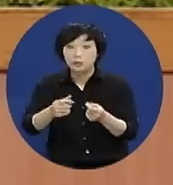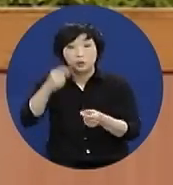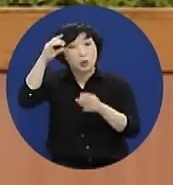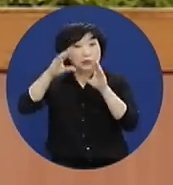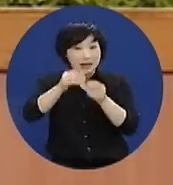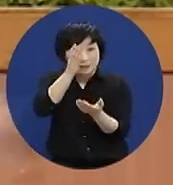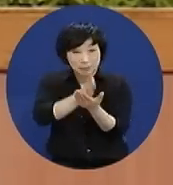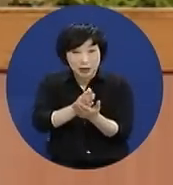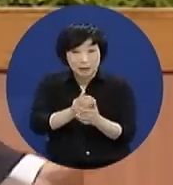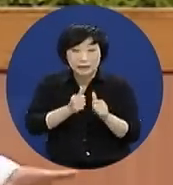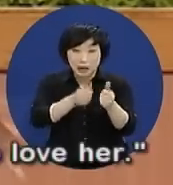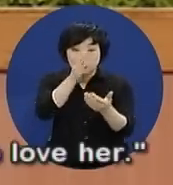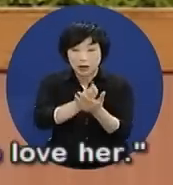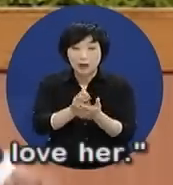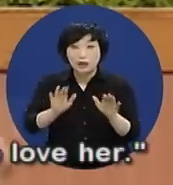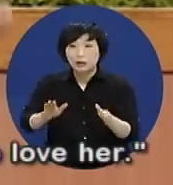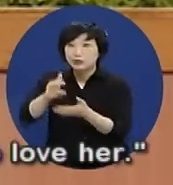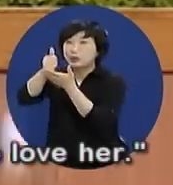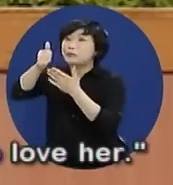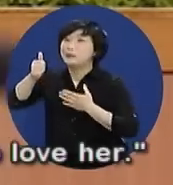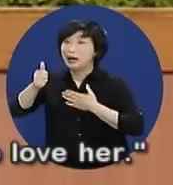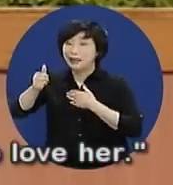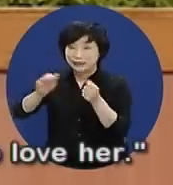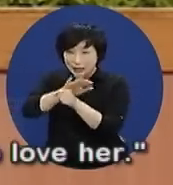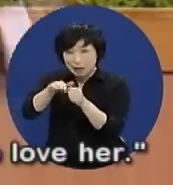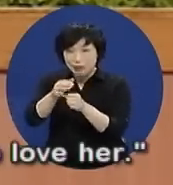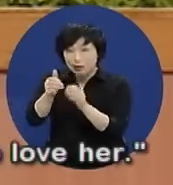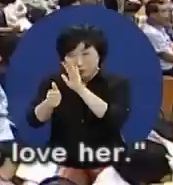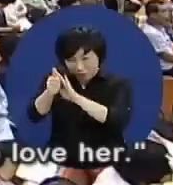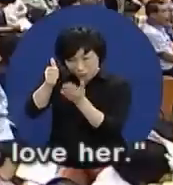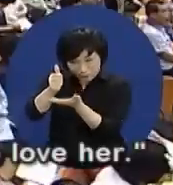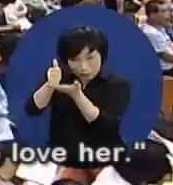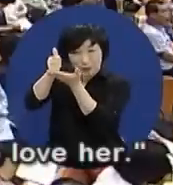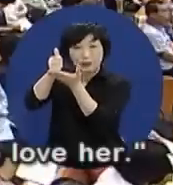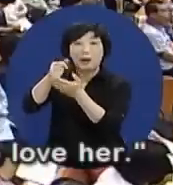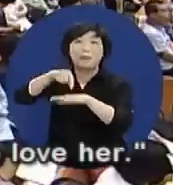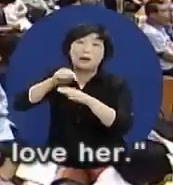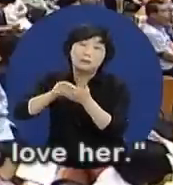で主私に愛する心を与えて